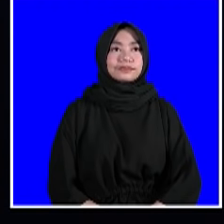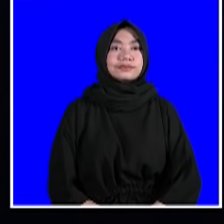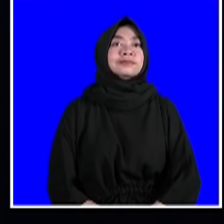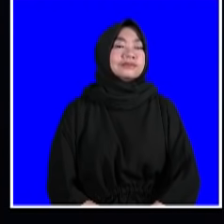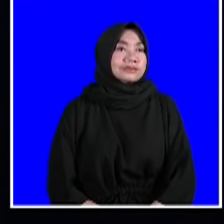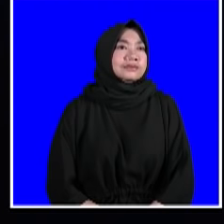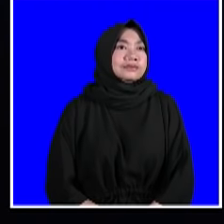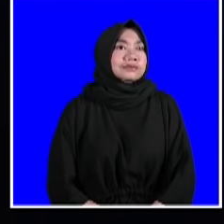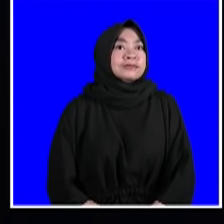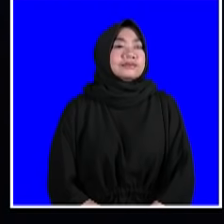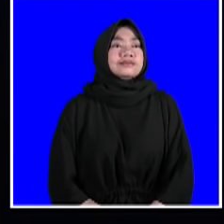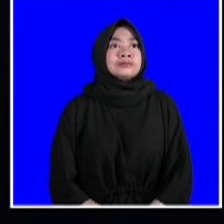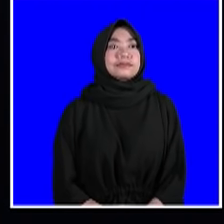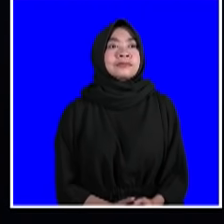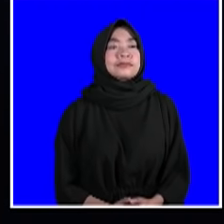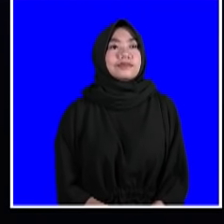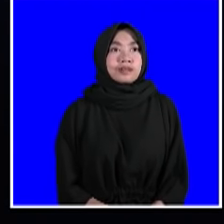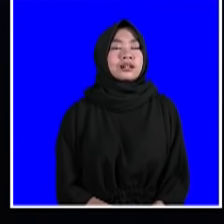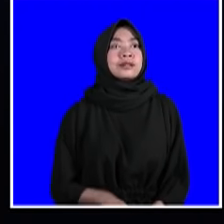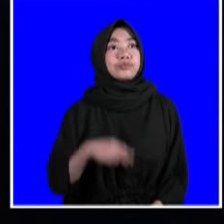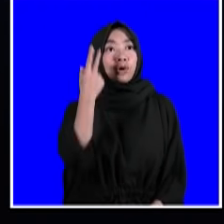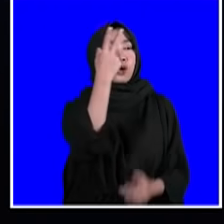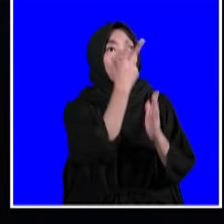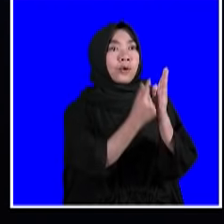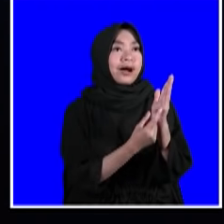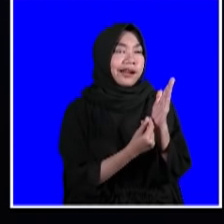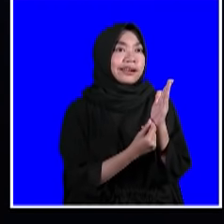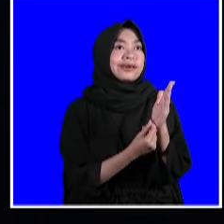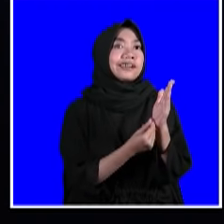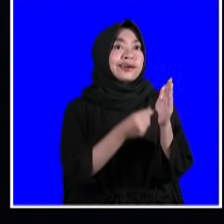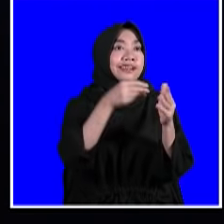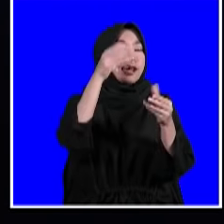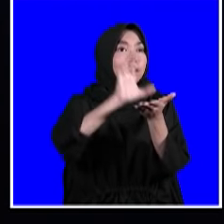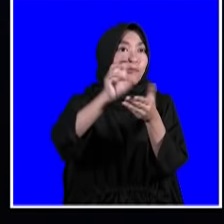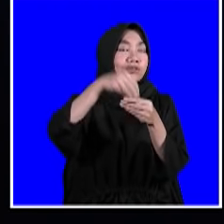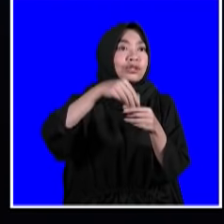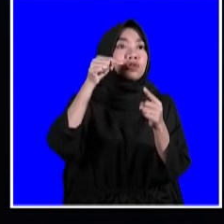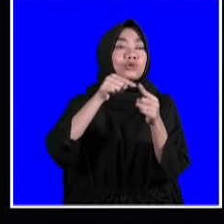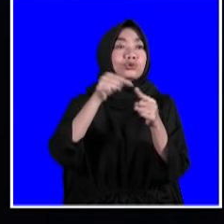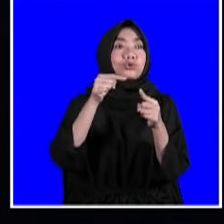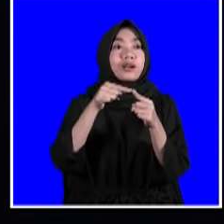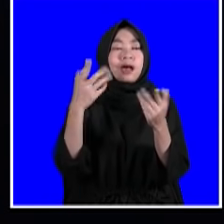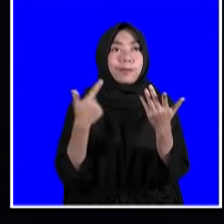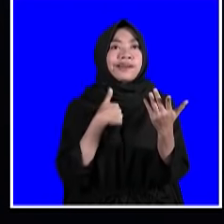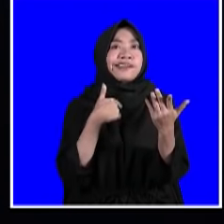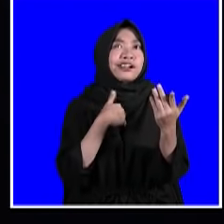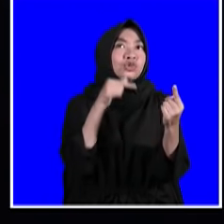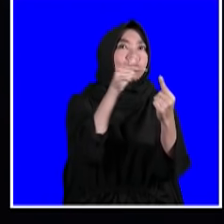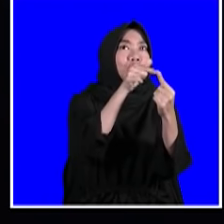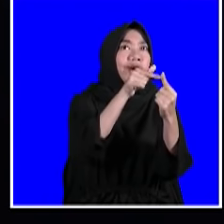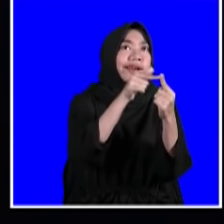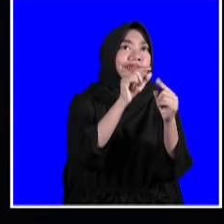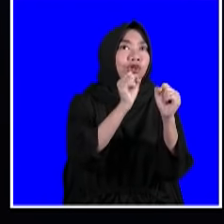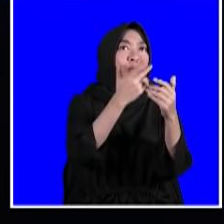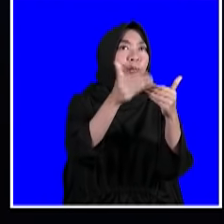Dalam perencanaan keuangan, sebenarnya tujuan investasi adalah untuk kita bisa mencapai tujuan-tujuan